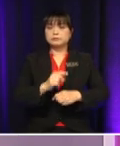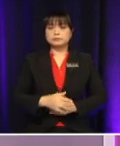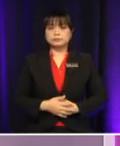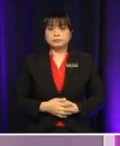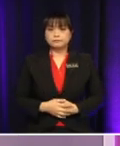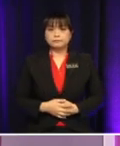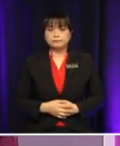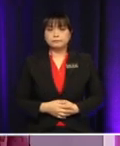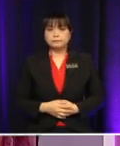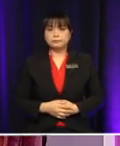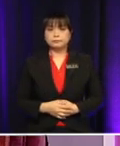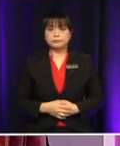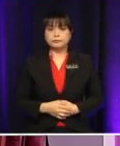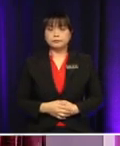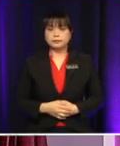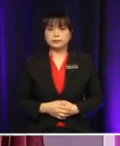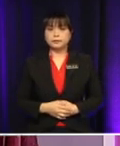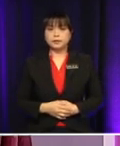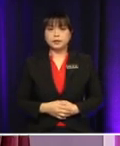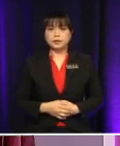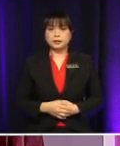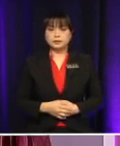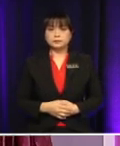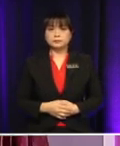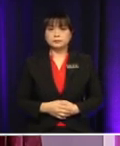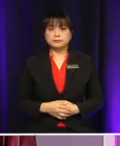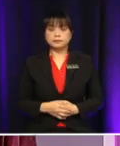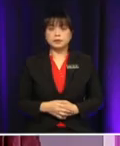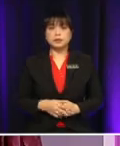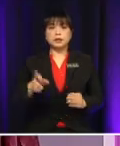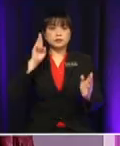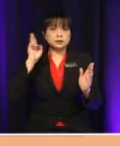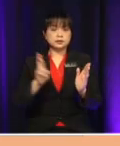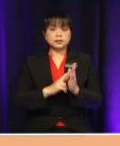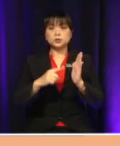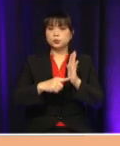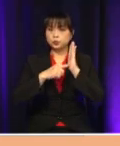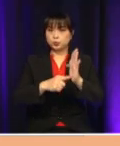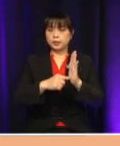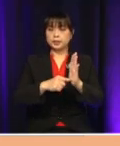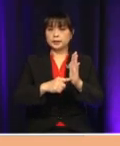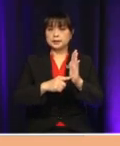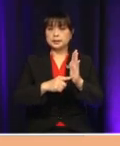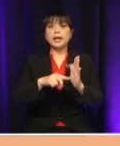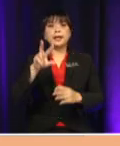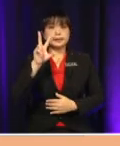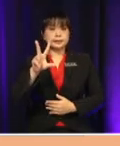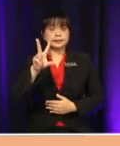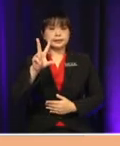sebegitu suka kalau Anda paham macam mana buat ya oke Raja menunjukkan tiga kumpulan kabohaidir seseorang yang sama Z